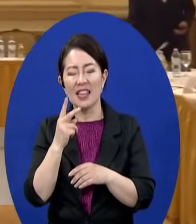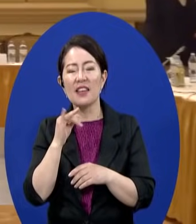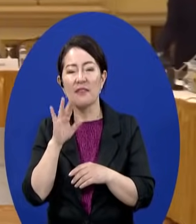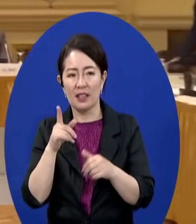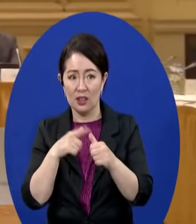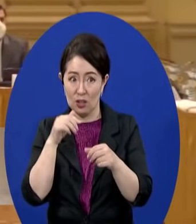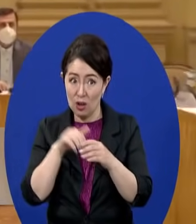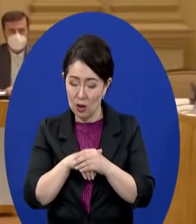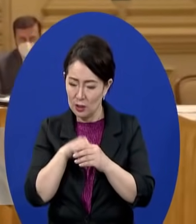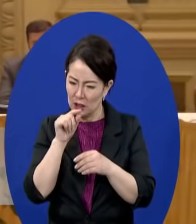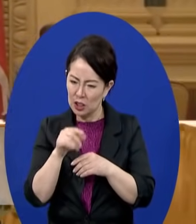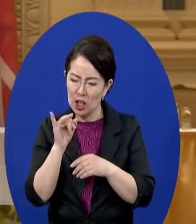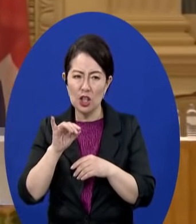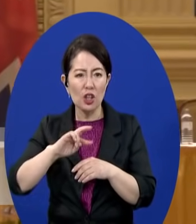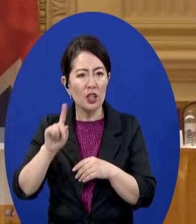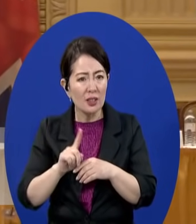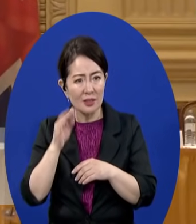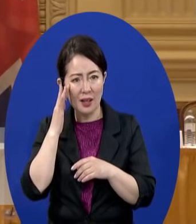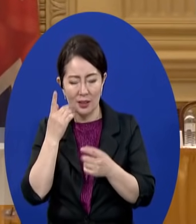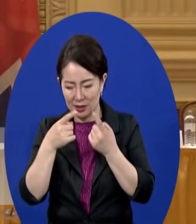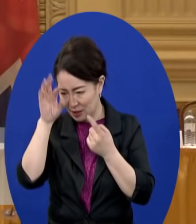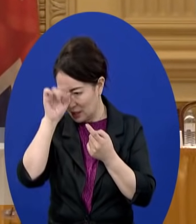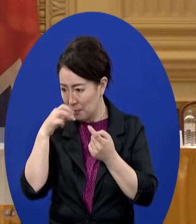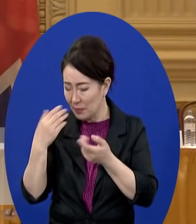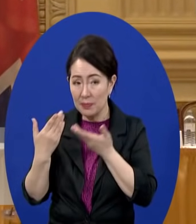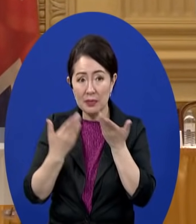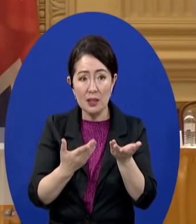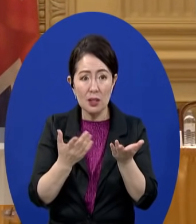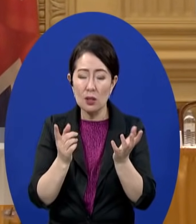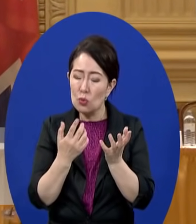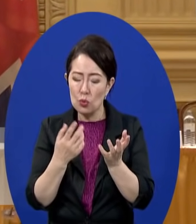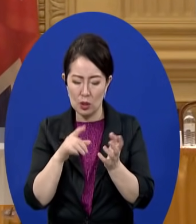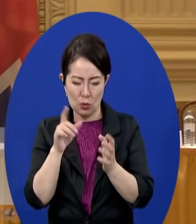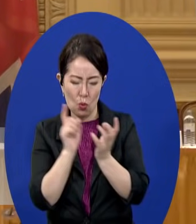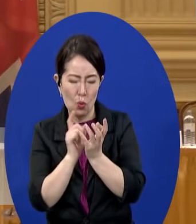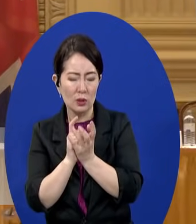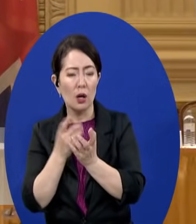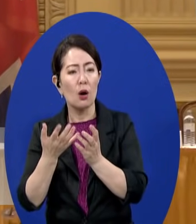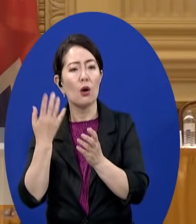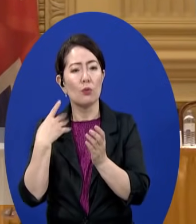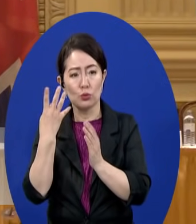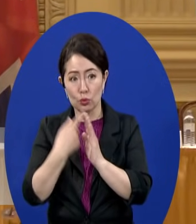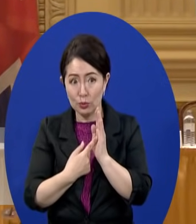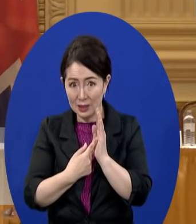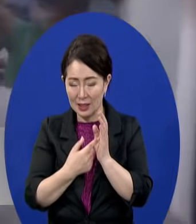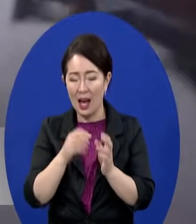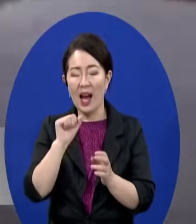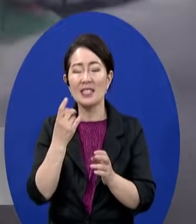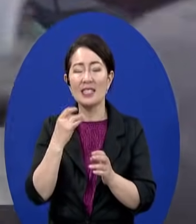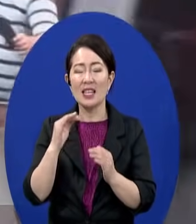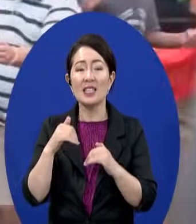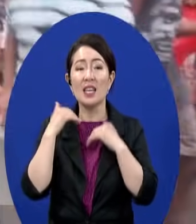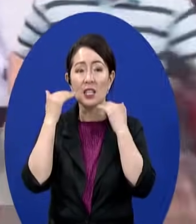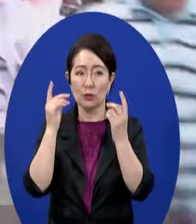оролцсон юм. Индонезийн гадаад хэргийн яамнаас мэдээлснээр талууд энэ уулзалтаар өнгөрсөн 4-р сард болсон Асианы дээд